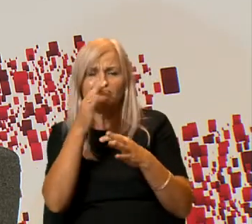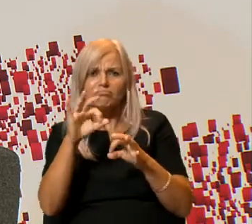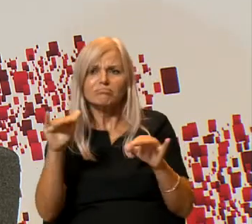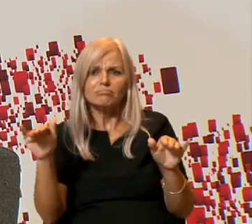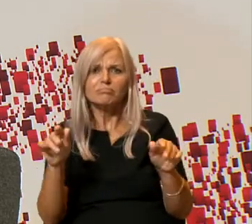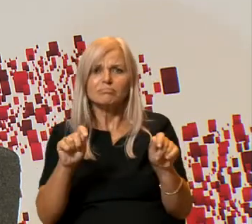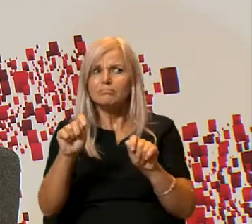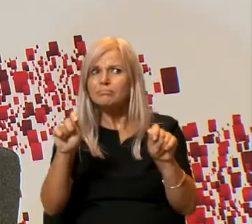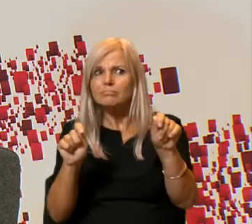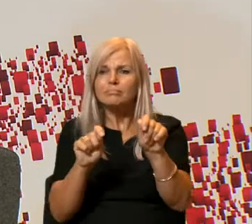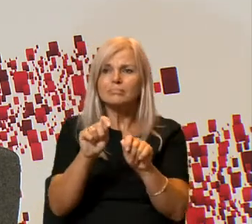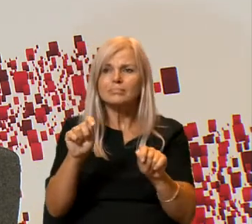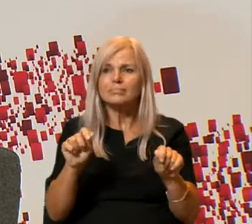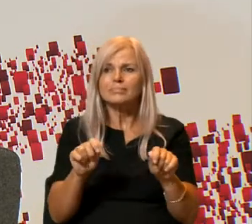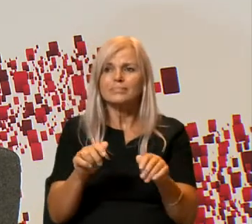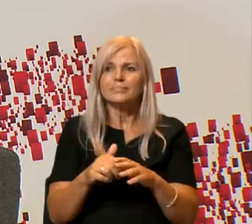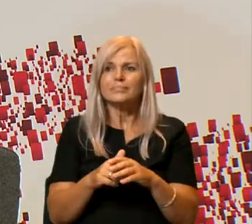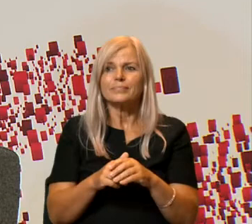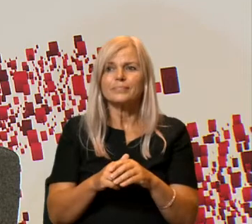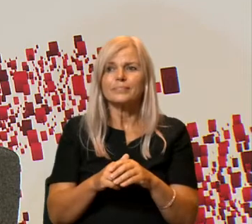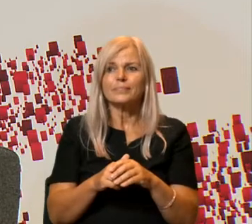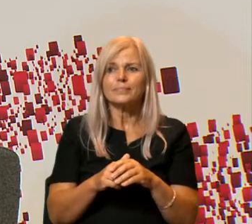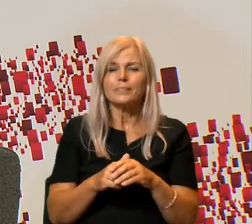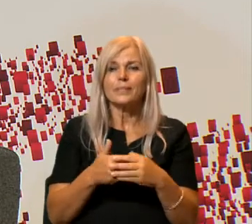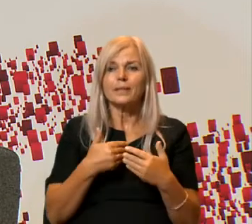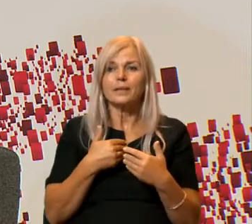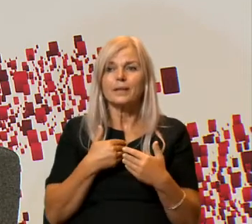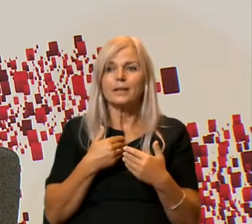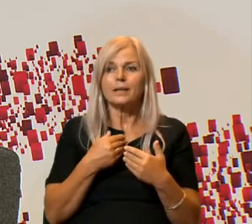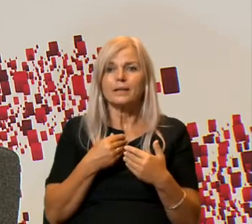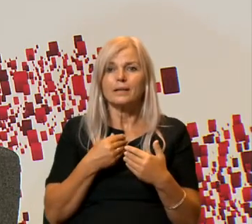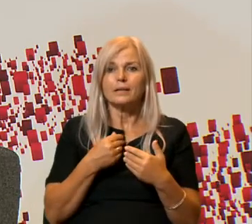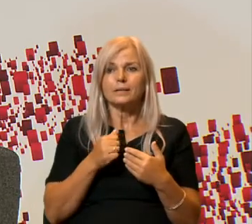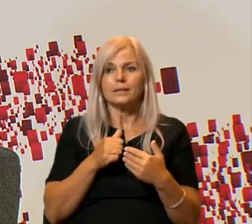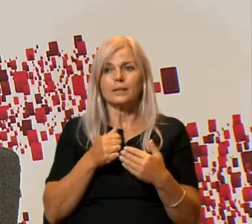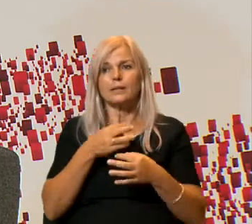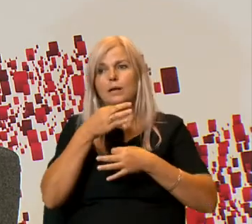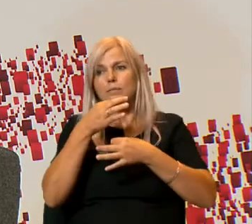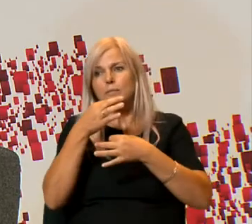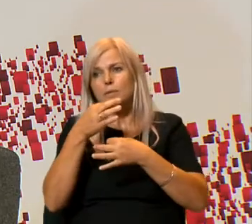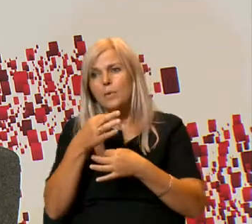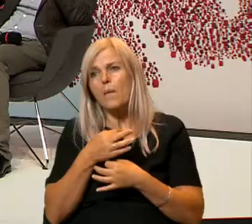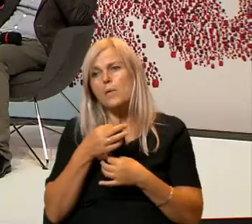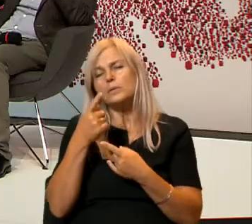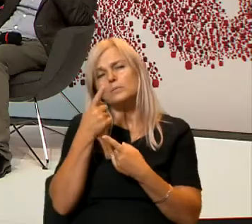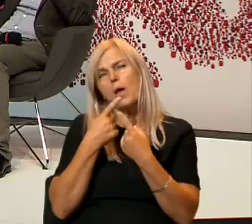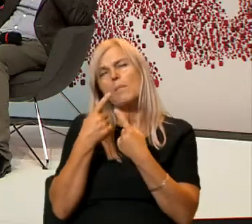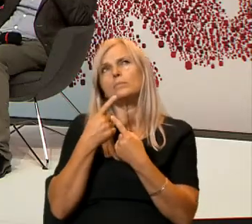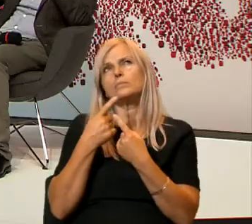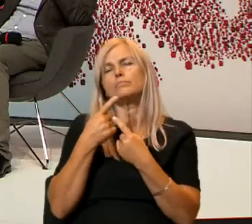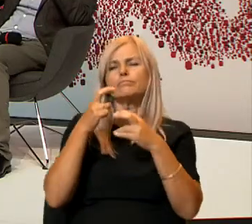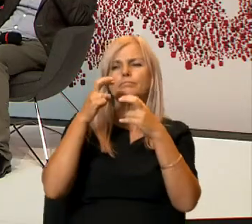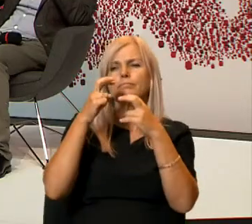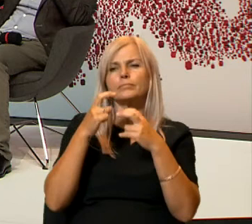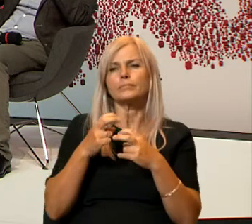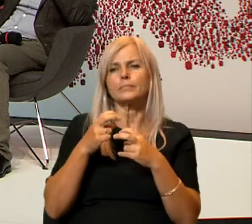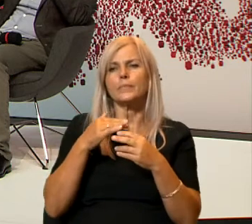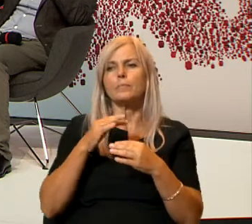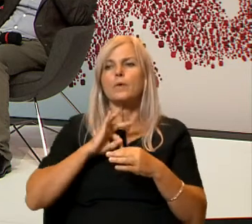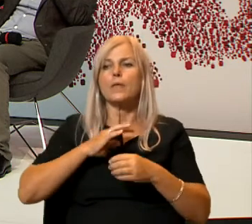Jedno, już zaraz oddam Państwu głos, ale też może jako takie pytanie czy zastanowienie. My na uczelni